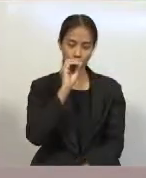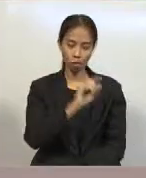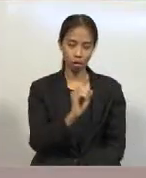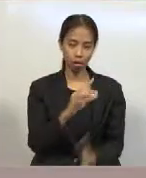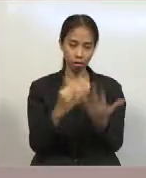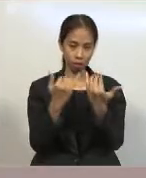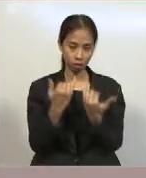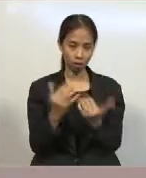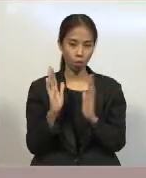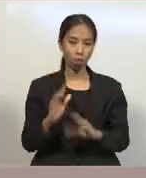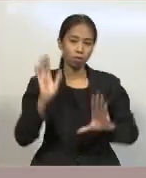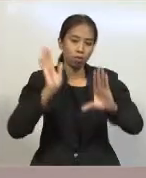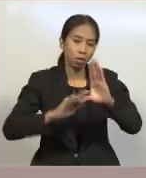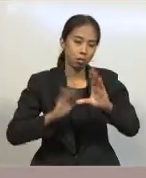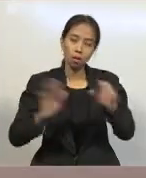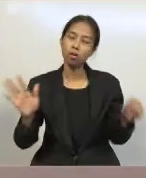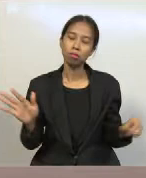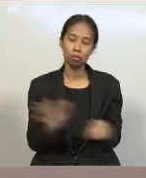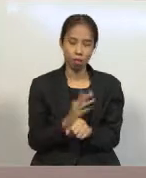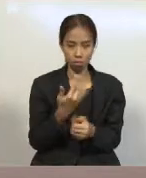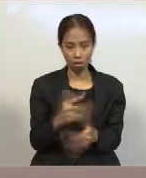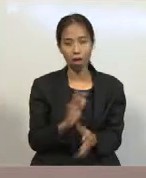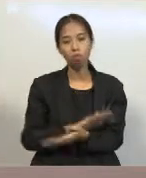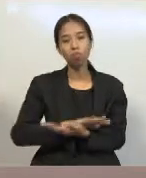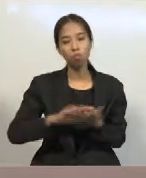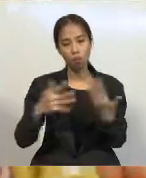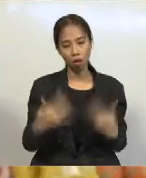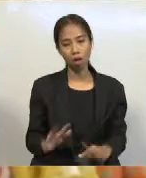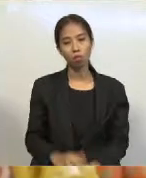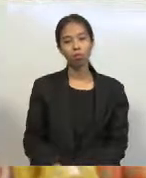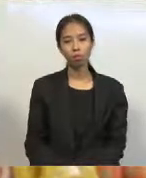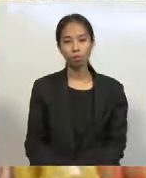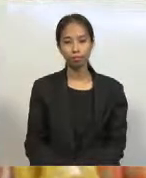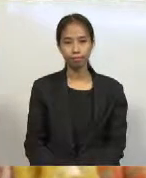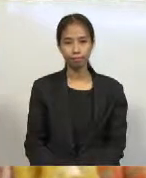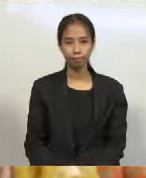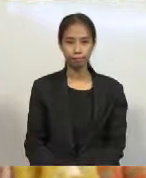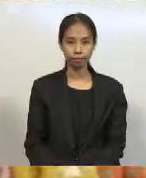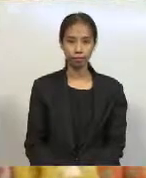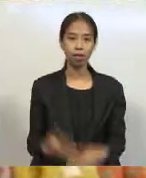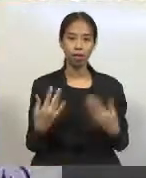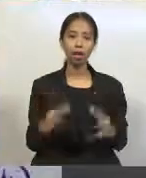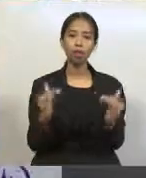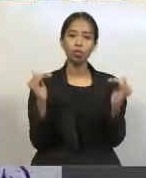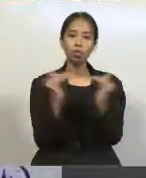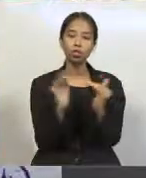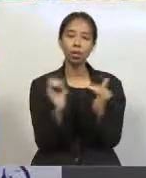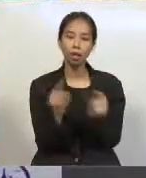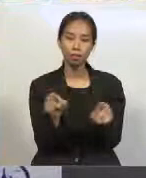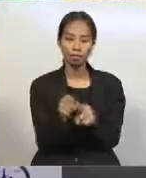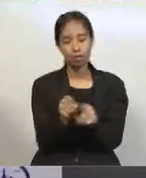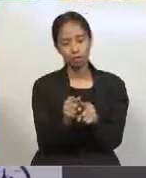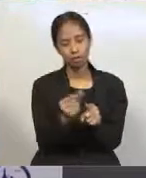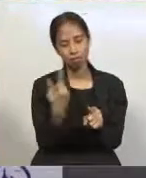ามีผู้ใช้สิทธิ์ลงทะเบียนเต็มจำนวนของวันนี้เรียบร้อยแล้วค่ะ สิทธิ์ที่เป็นสิทธิ์เก็บตกนะคะในแต่